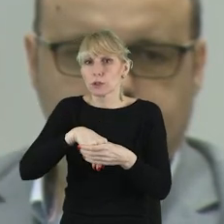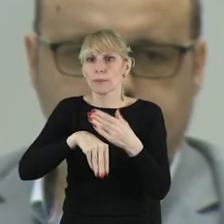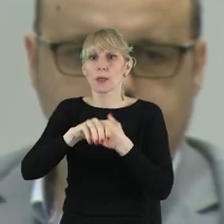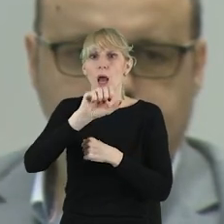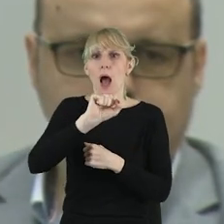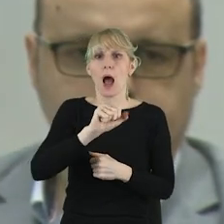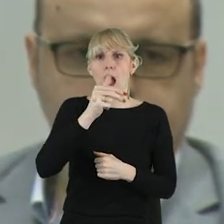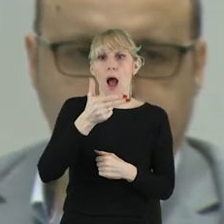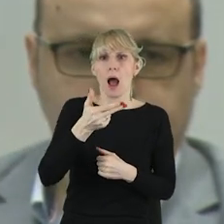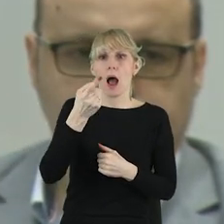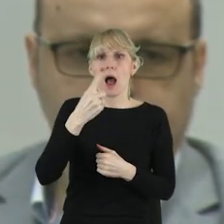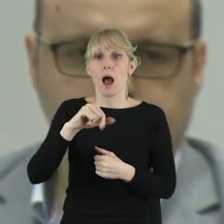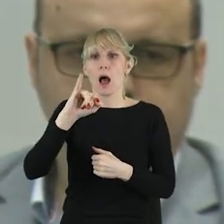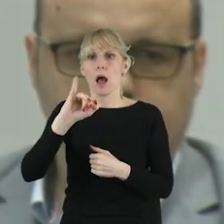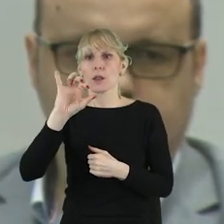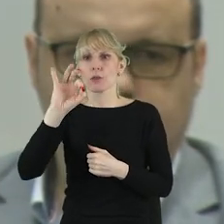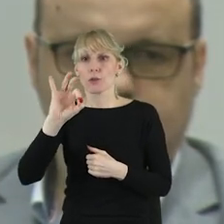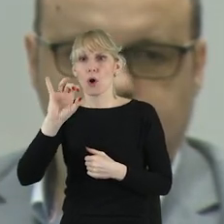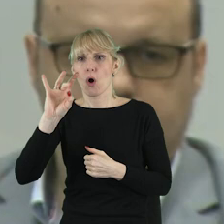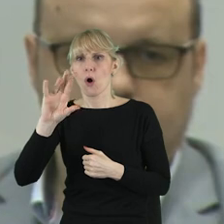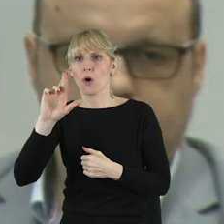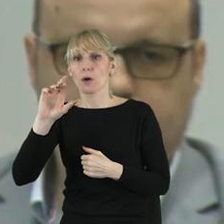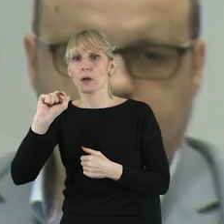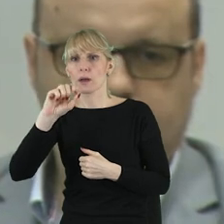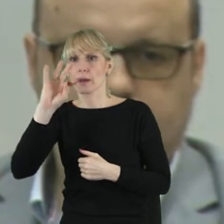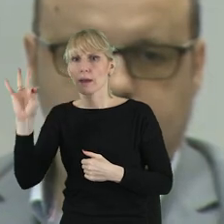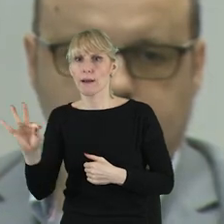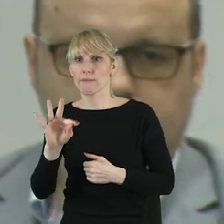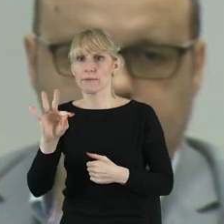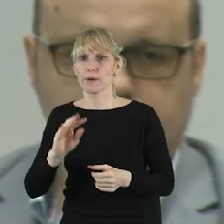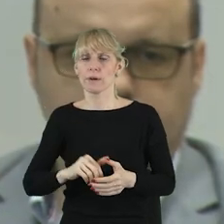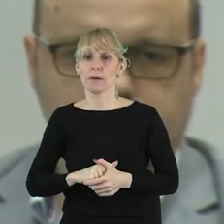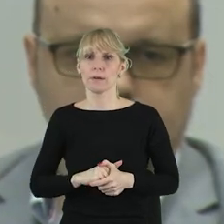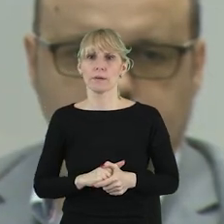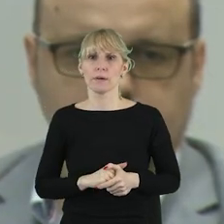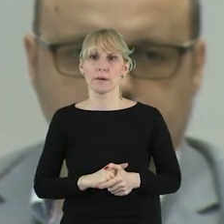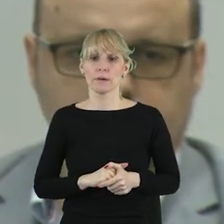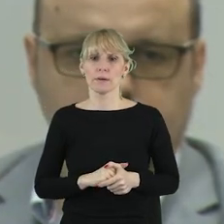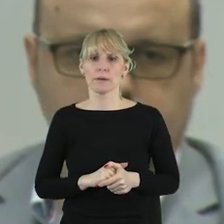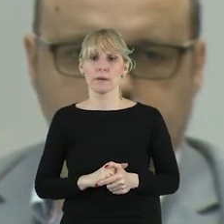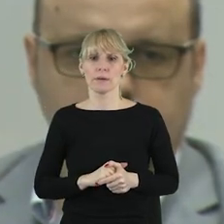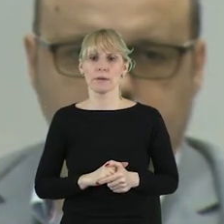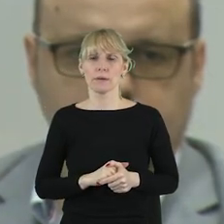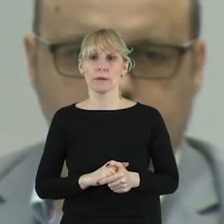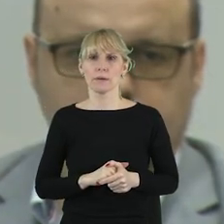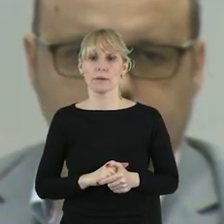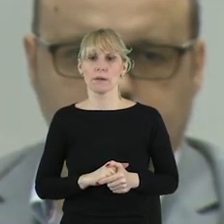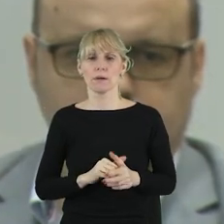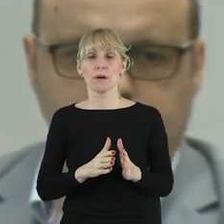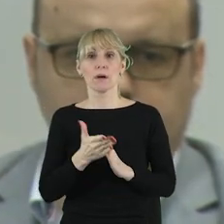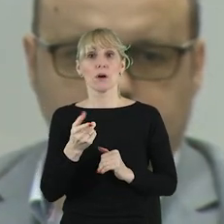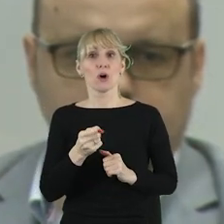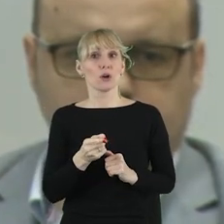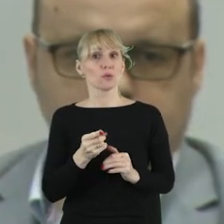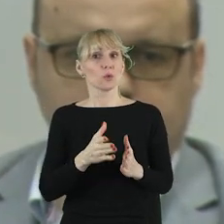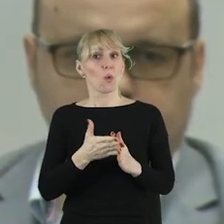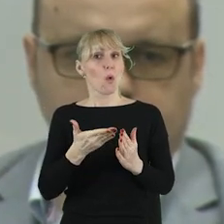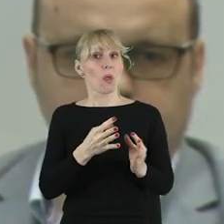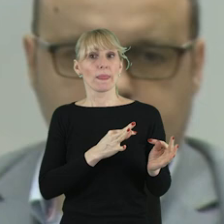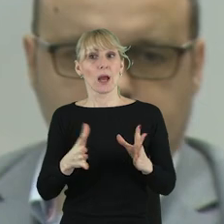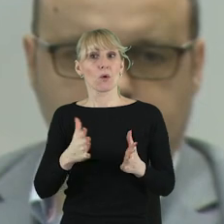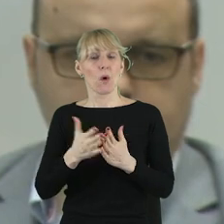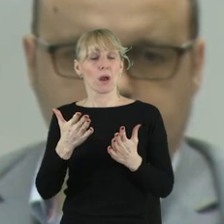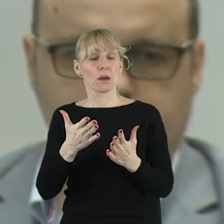Podkreślę też, że pacjent w stanie nagłego zagrożenia zdrowotnego nie będzie pozostawiony sam sobie.